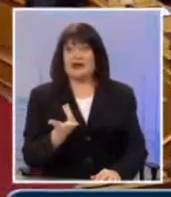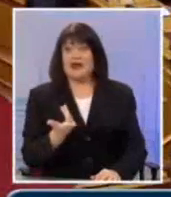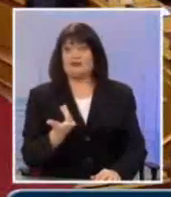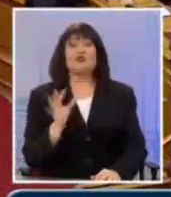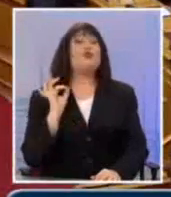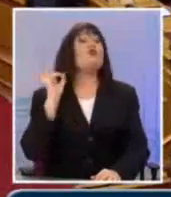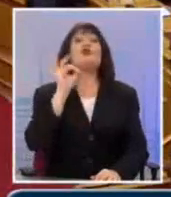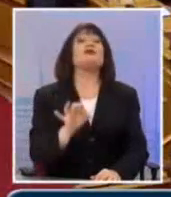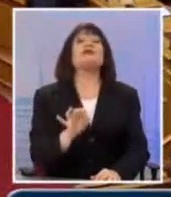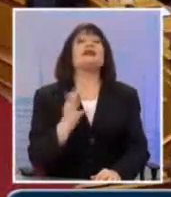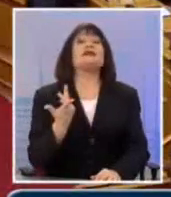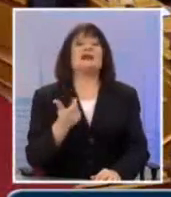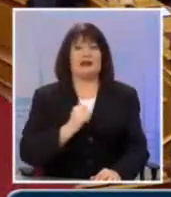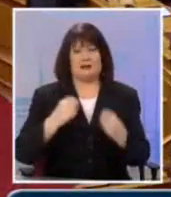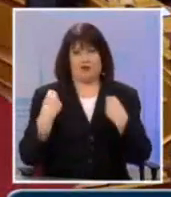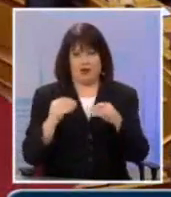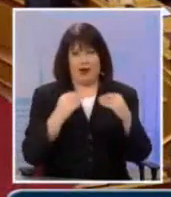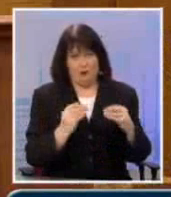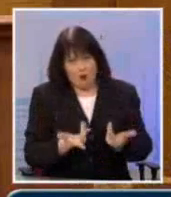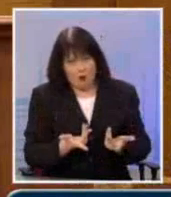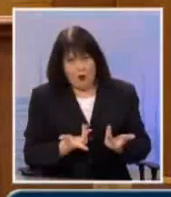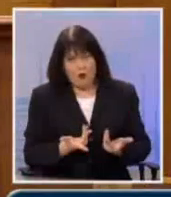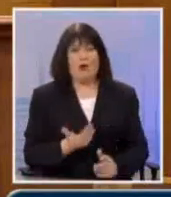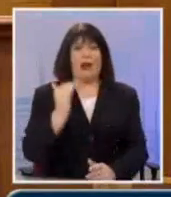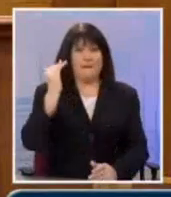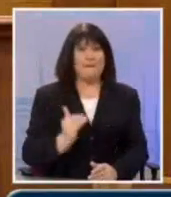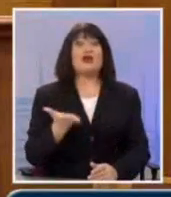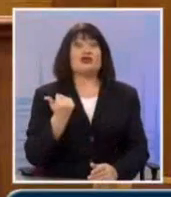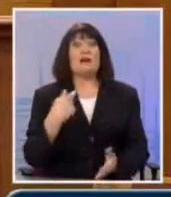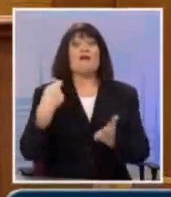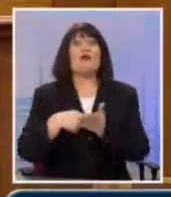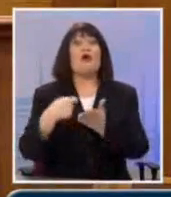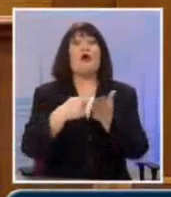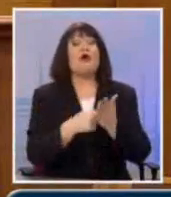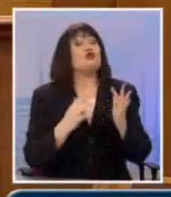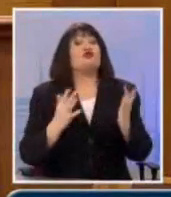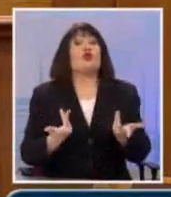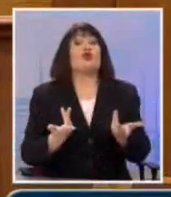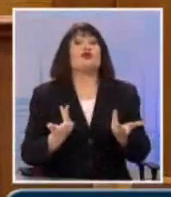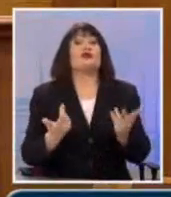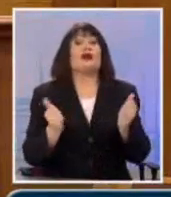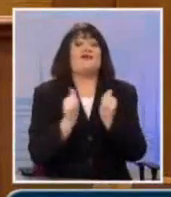αυτό? Χωρίς ιδιωτικοποιήσεις, χωρίς μειώσεις φόρων, χωρίς